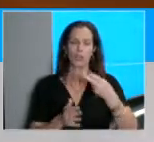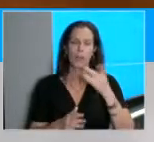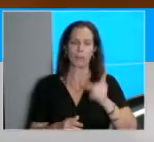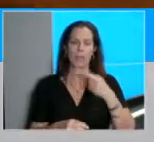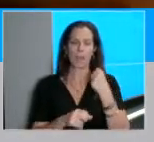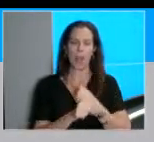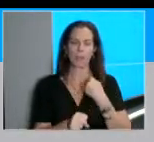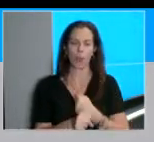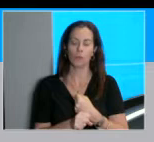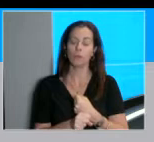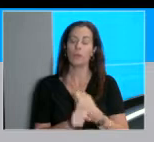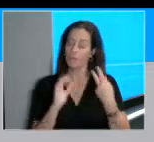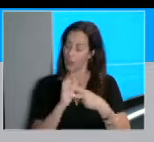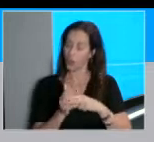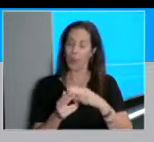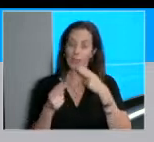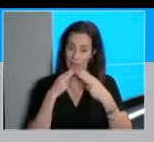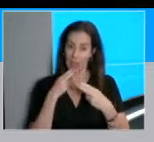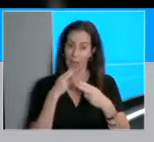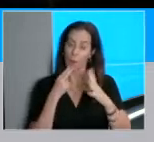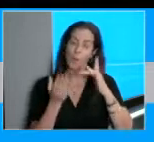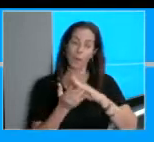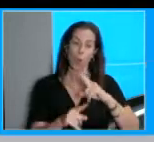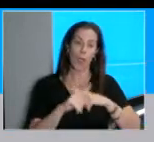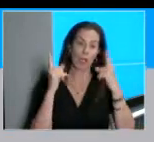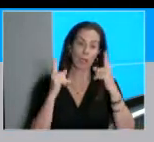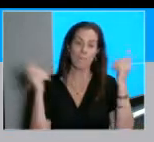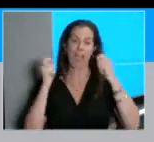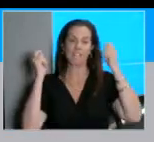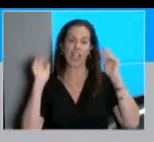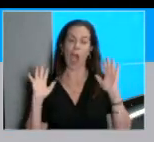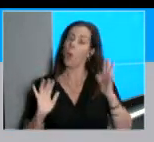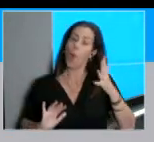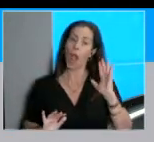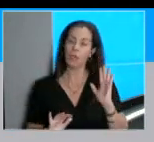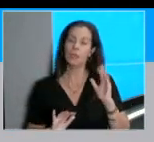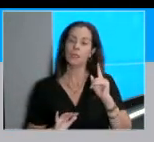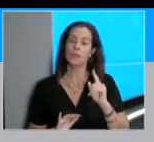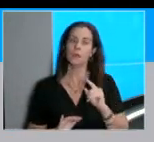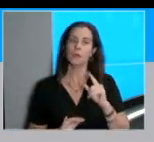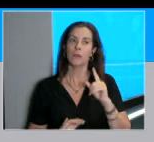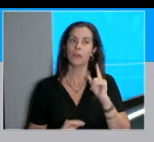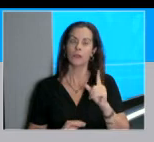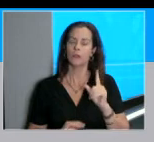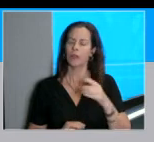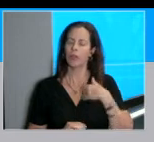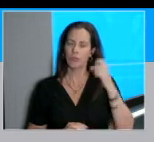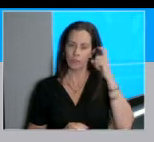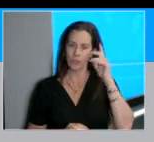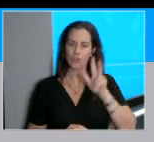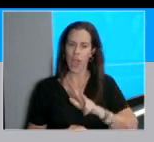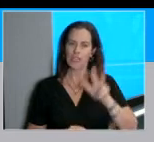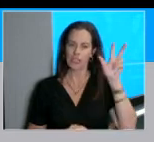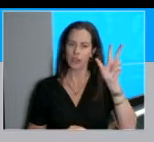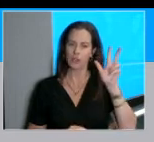מחדש ויתכננו פעולת נקם אולי באזור אחר, בהפתעה אחרת, זה עוד יקרה, אבל אני מניח שהצפון